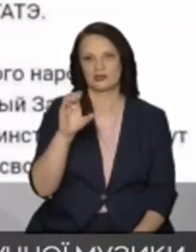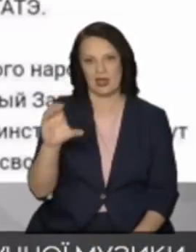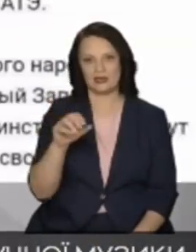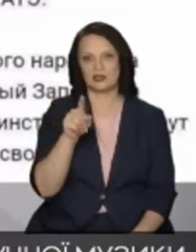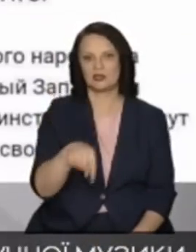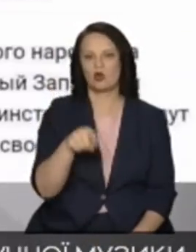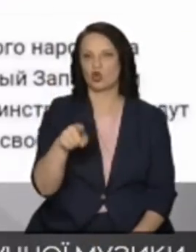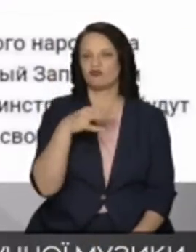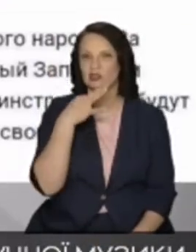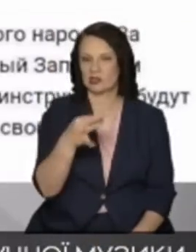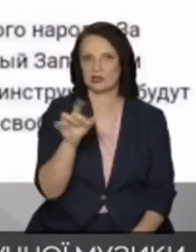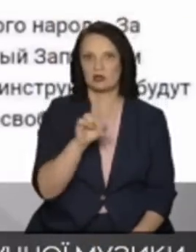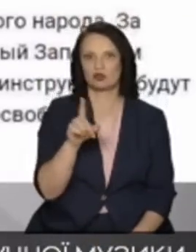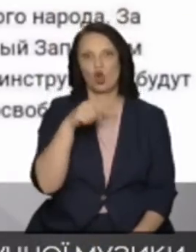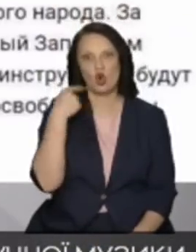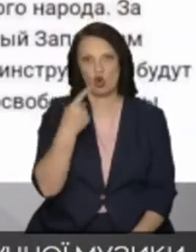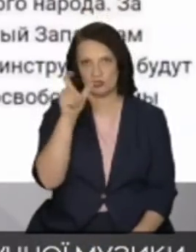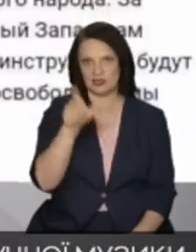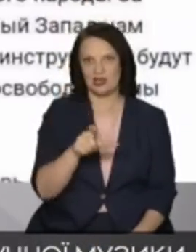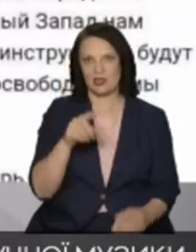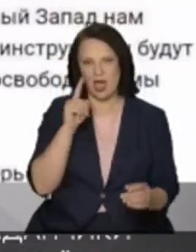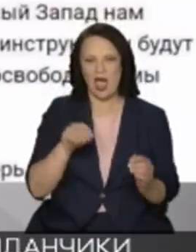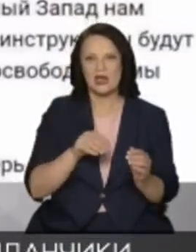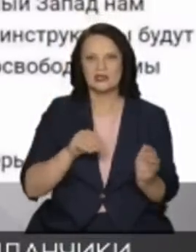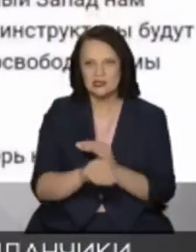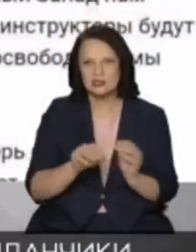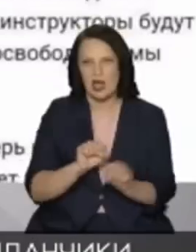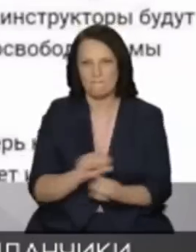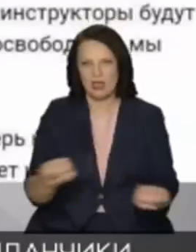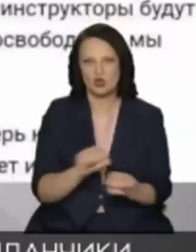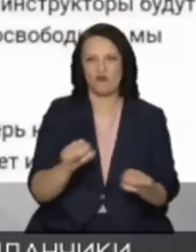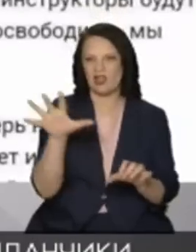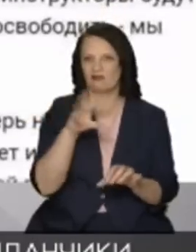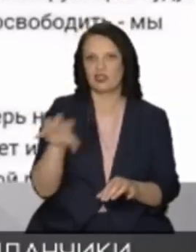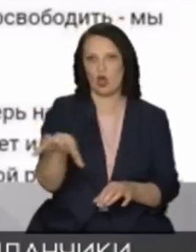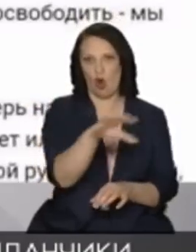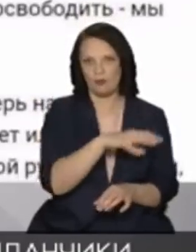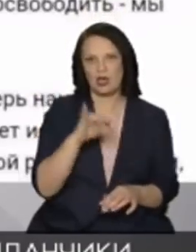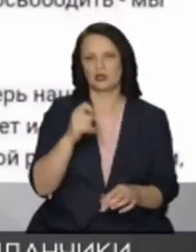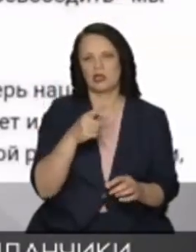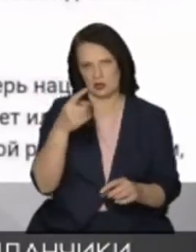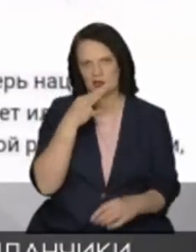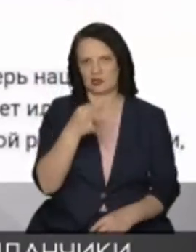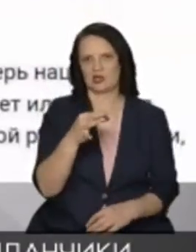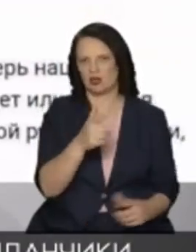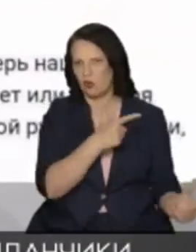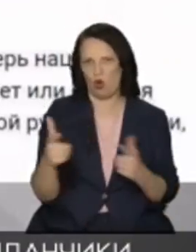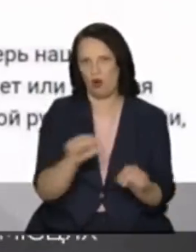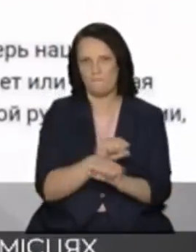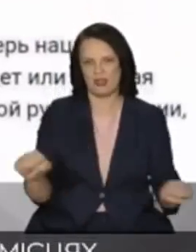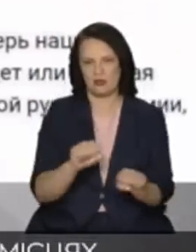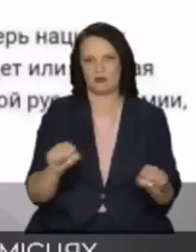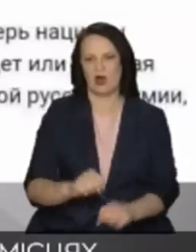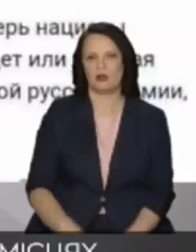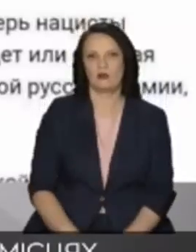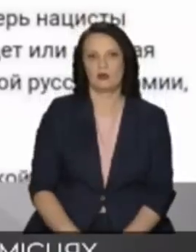Васильєв наголосив, що росіяни замінували усі важливі об'єкти станції, натякнув на готовність підірвати її під час спроби штурму